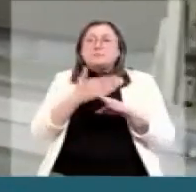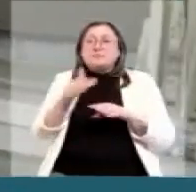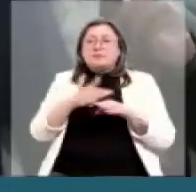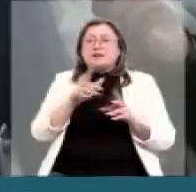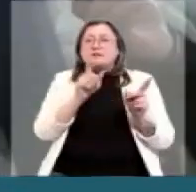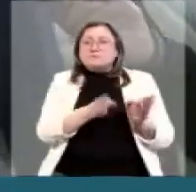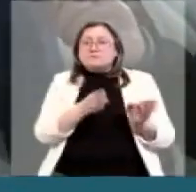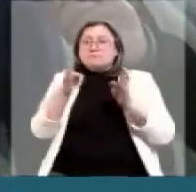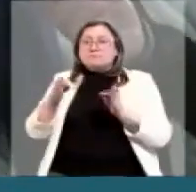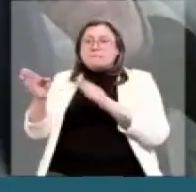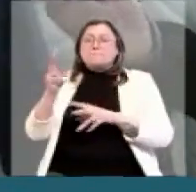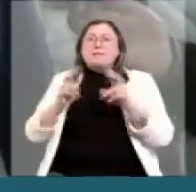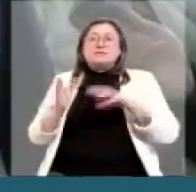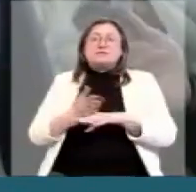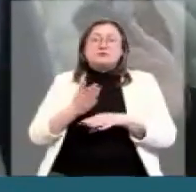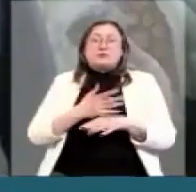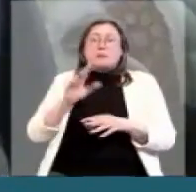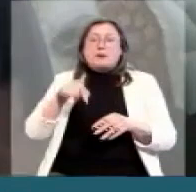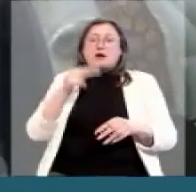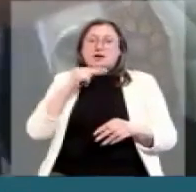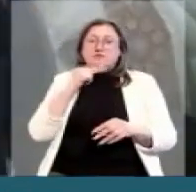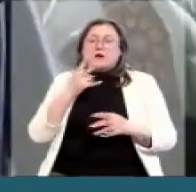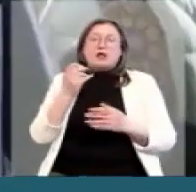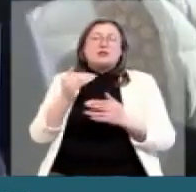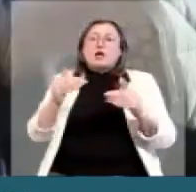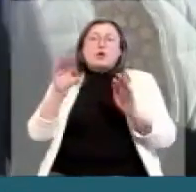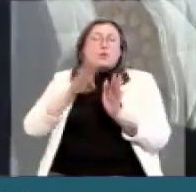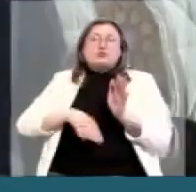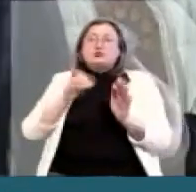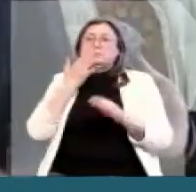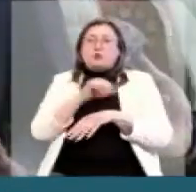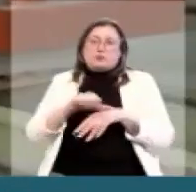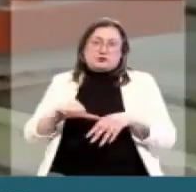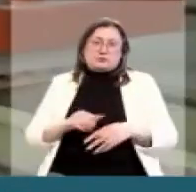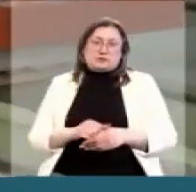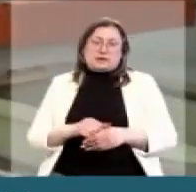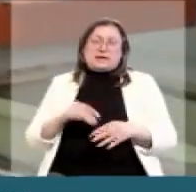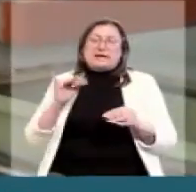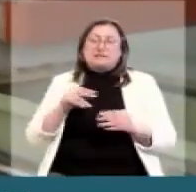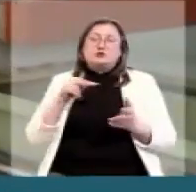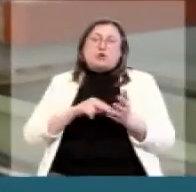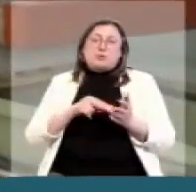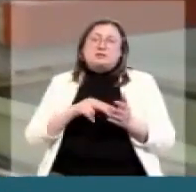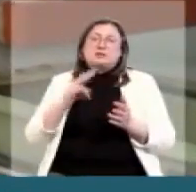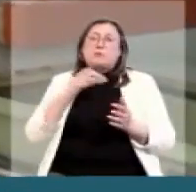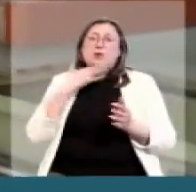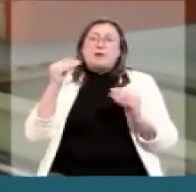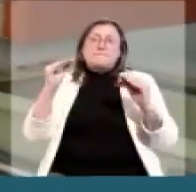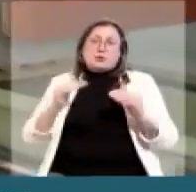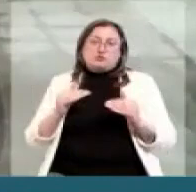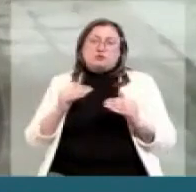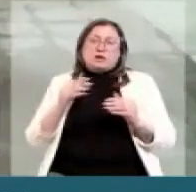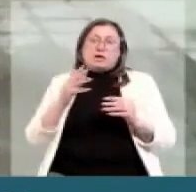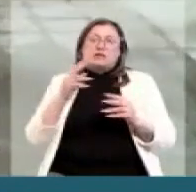завода рассказали, что отечественная продукция по качеству не уступает зарубежному производству. К тому же стоимость значительно ниже.